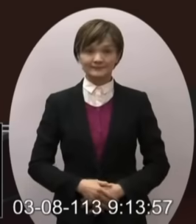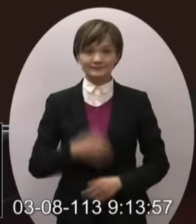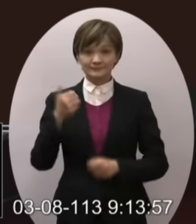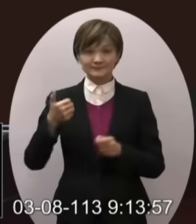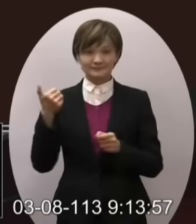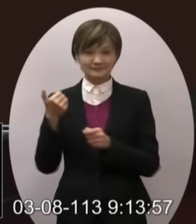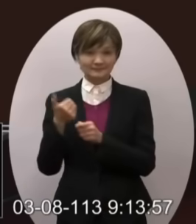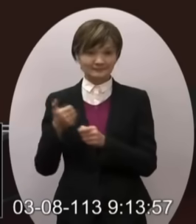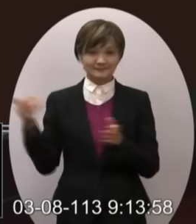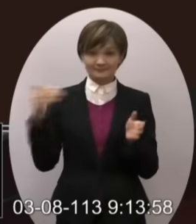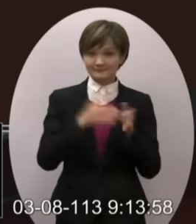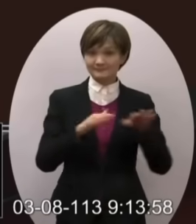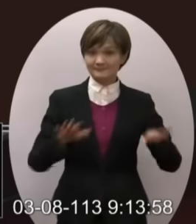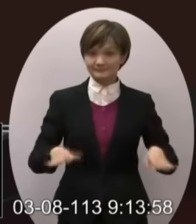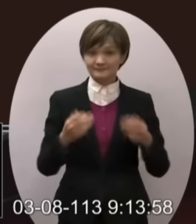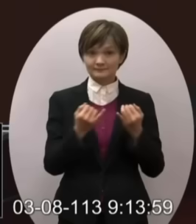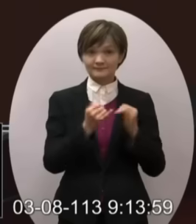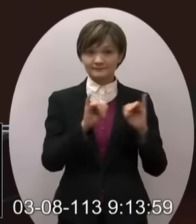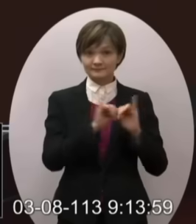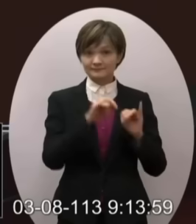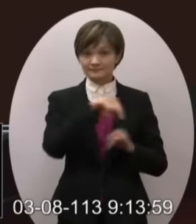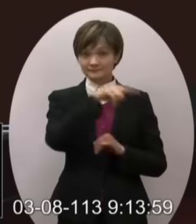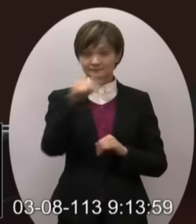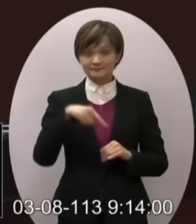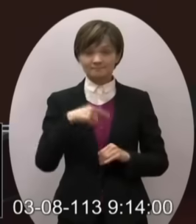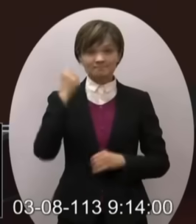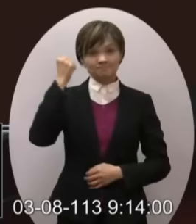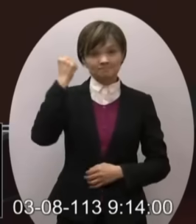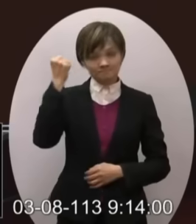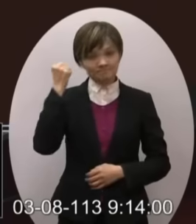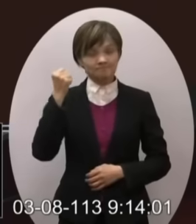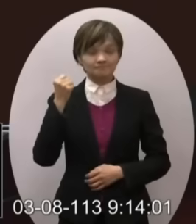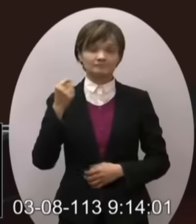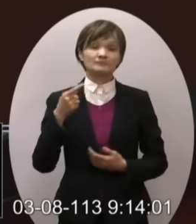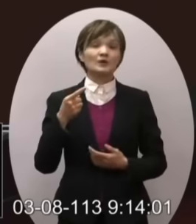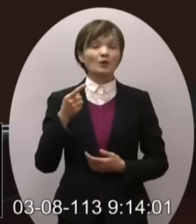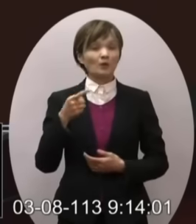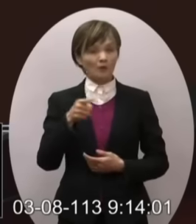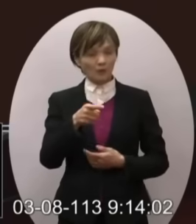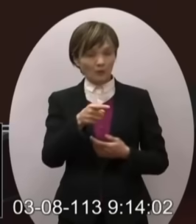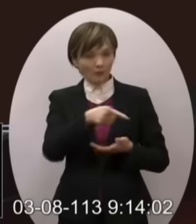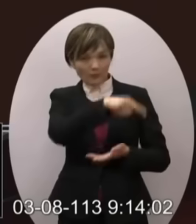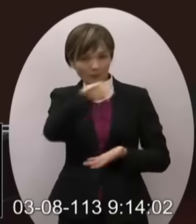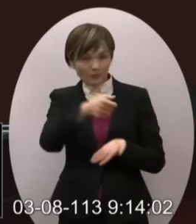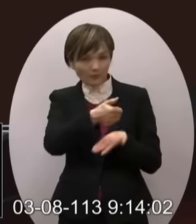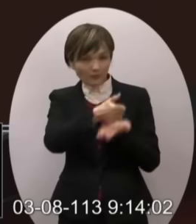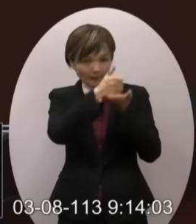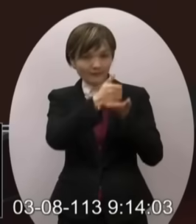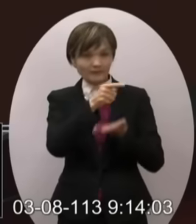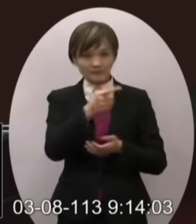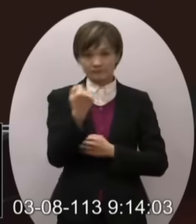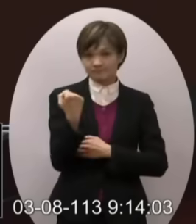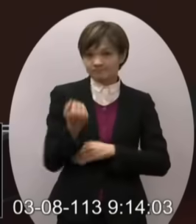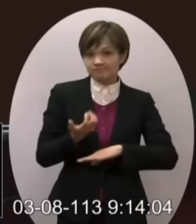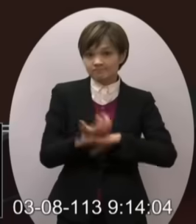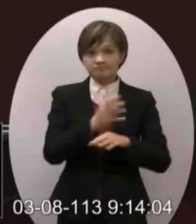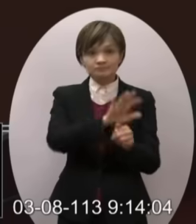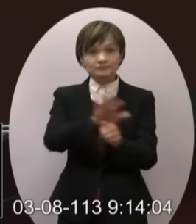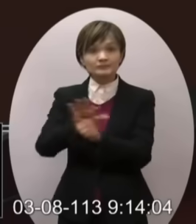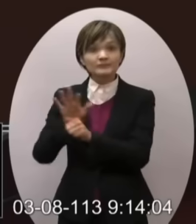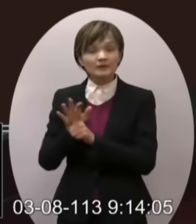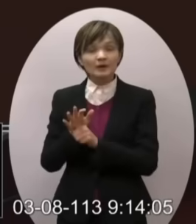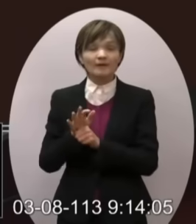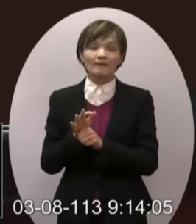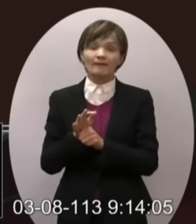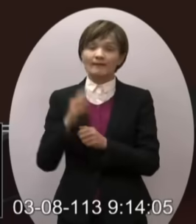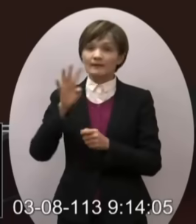的女性解放运动者致敬。你们的努力改变了一半人口的宿命，让数